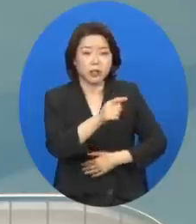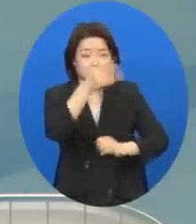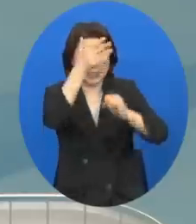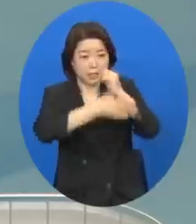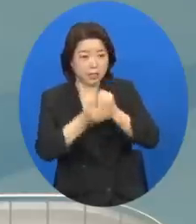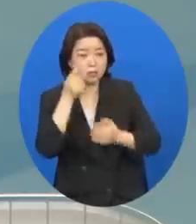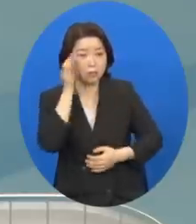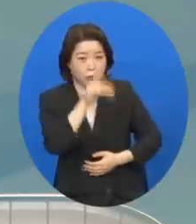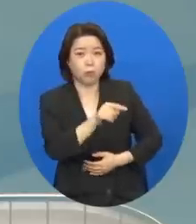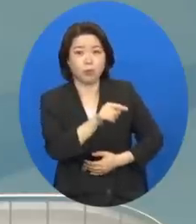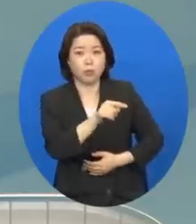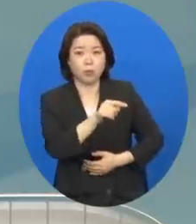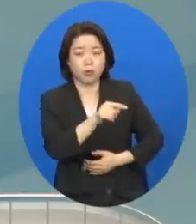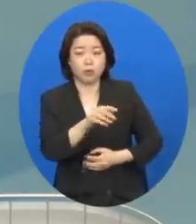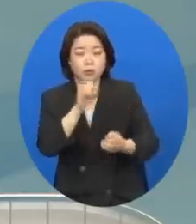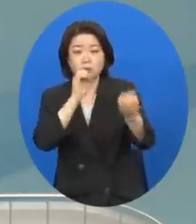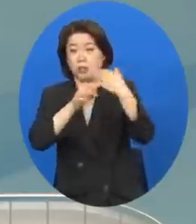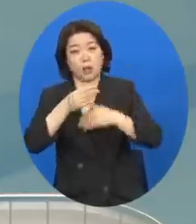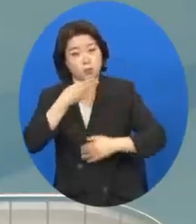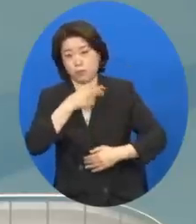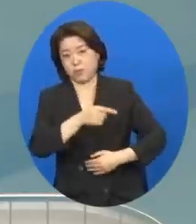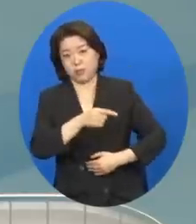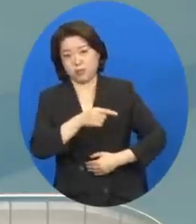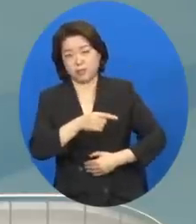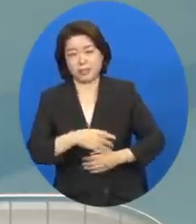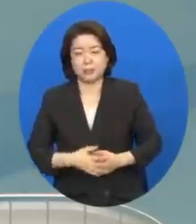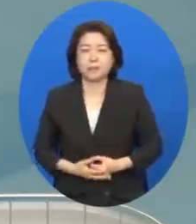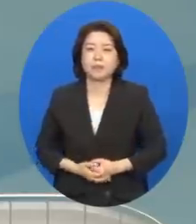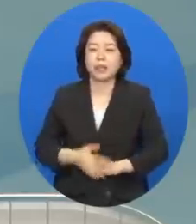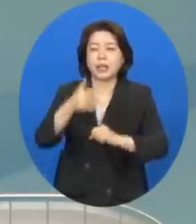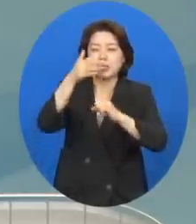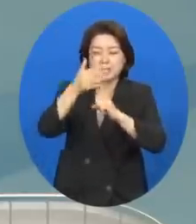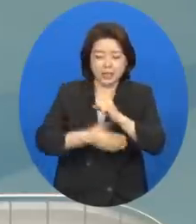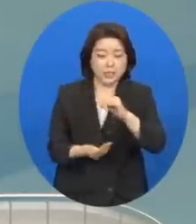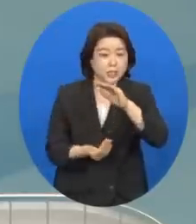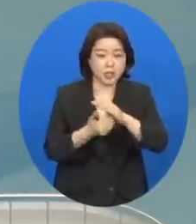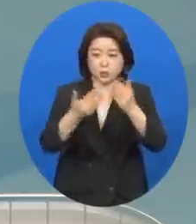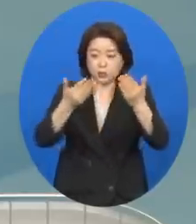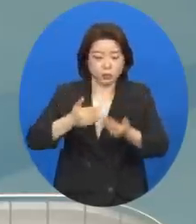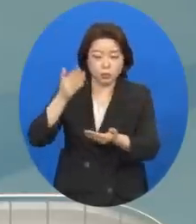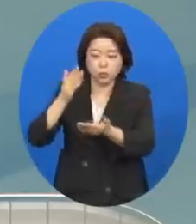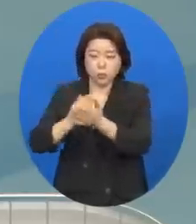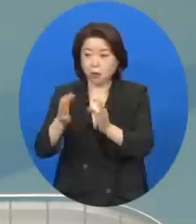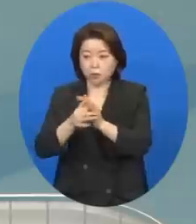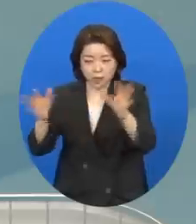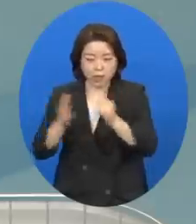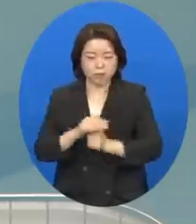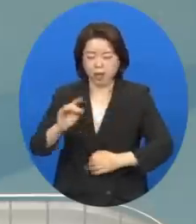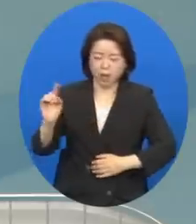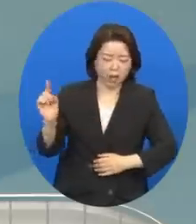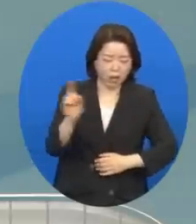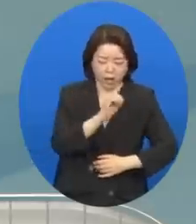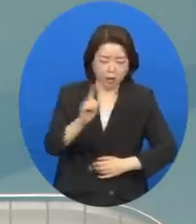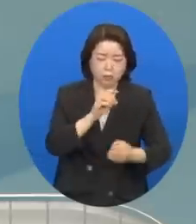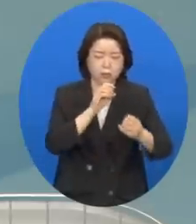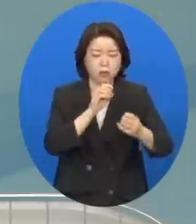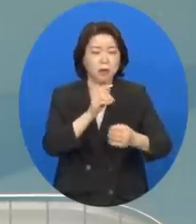응답이 없어요. 사진은요 그대로 이루어주고 말고를 떠나서 아무런 응답이